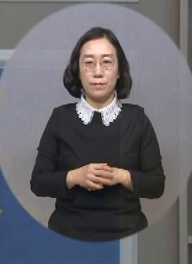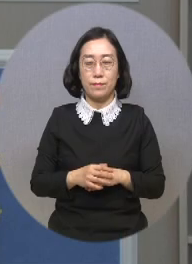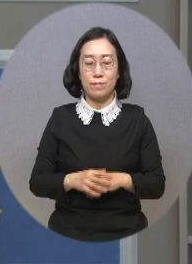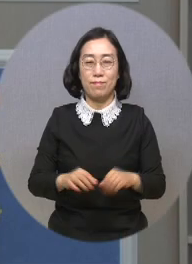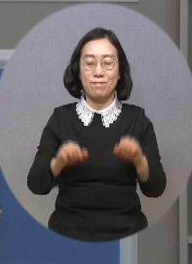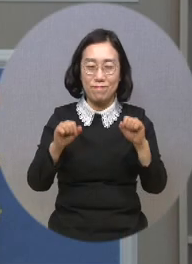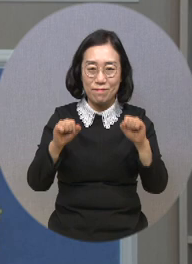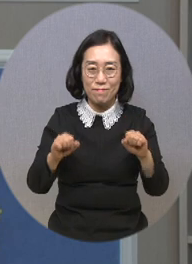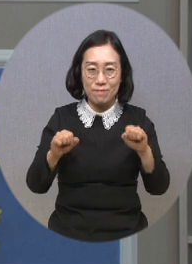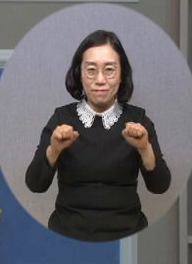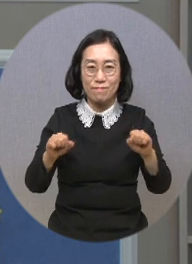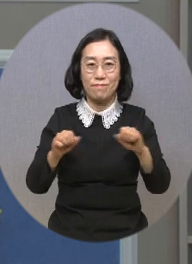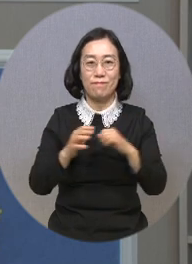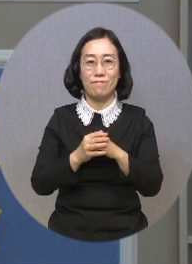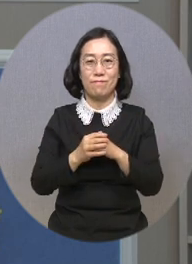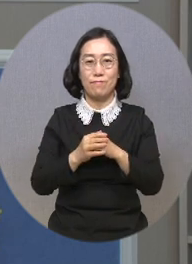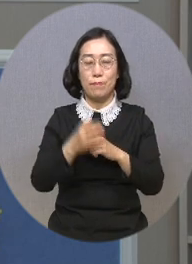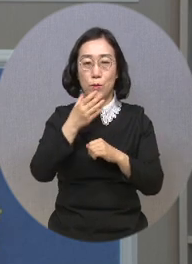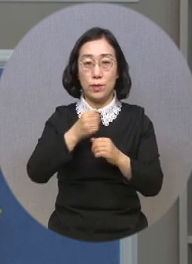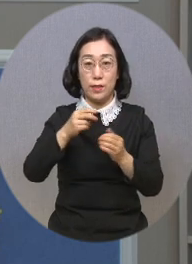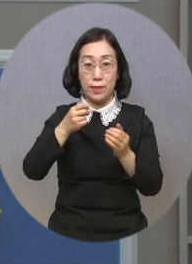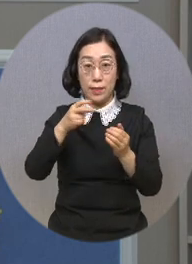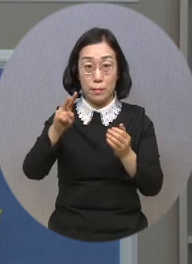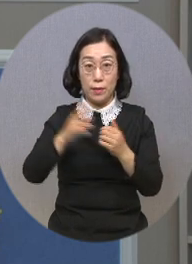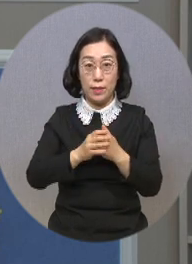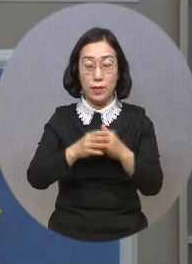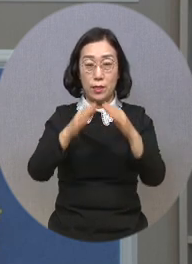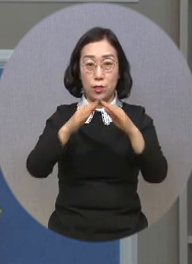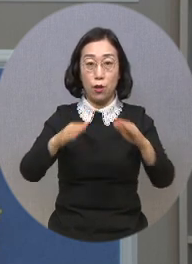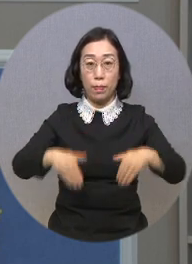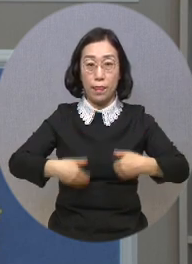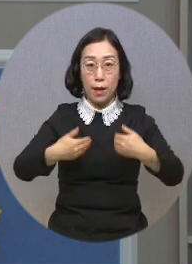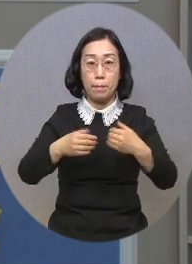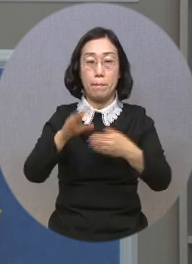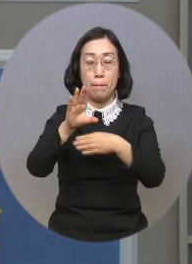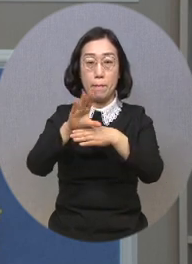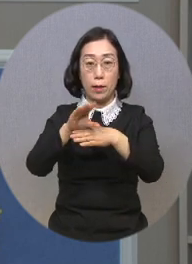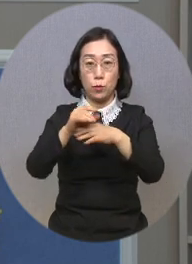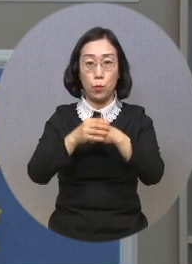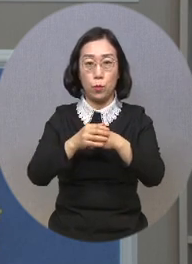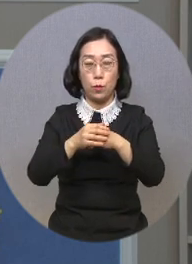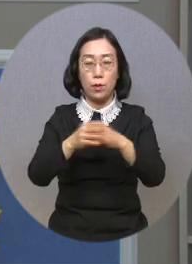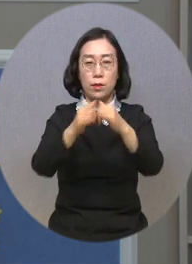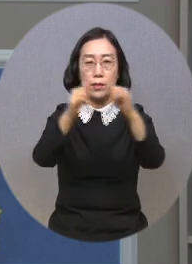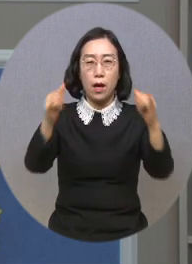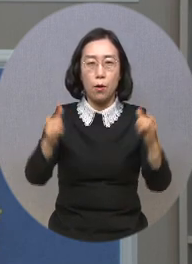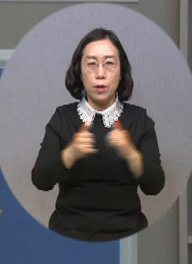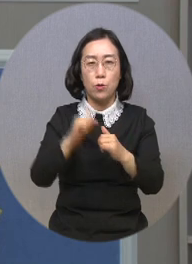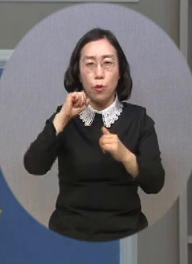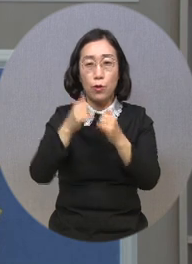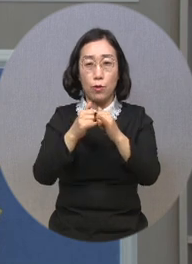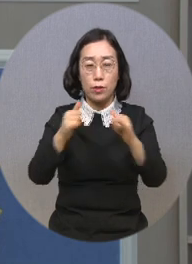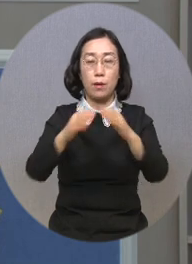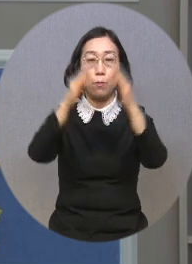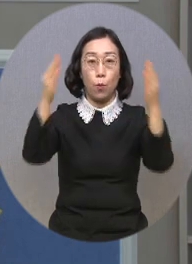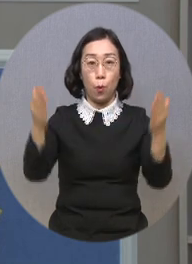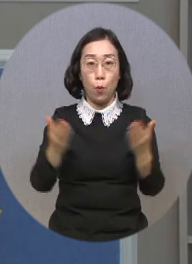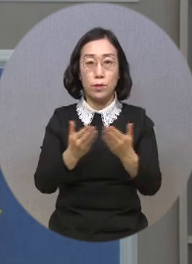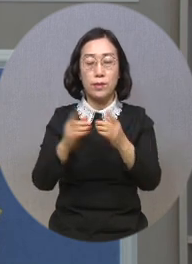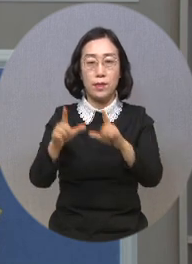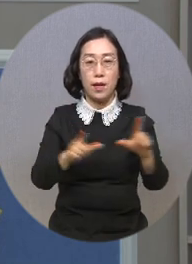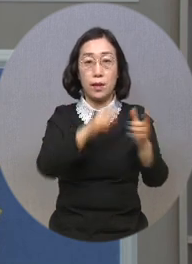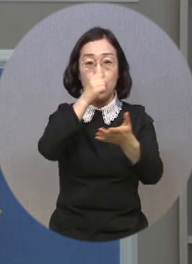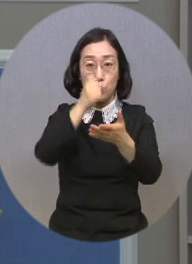시청자 여러분 안녕하십니까? 복지TV 전남방송은 사회적 약자를 포함한 모든 사람이 살기 좋은 사회를 만들기